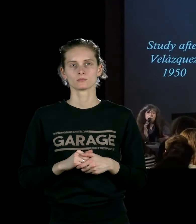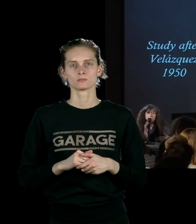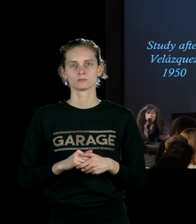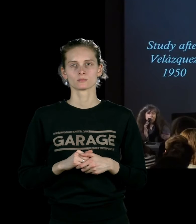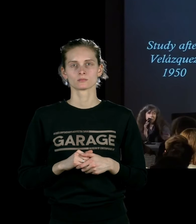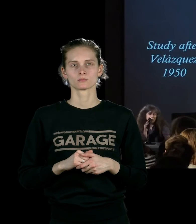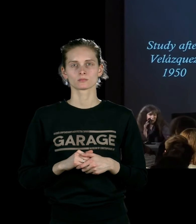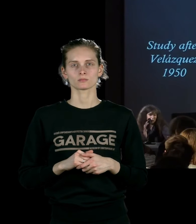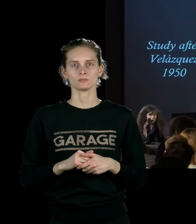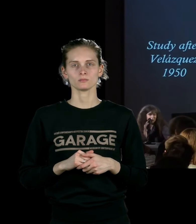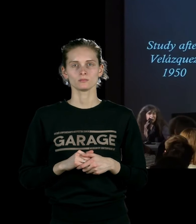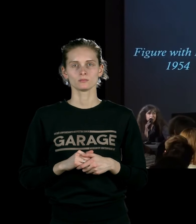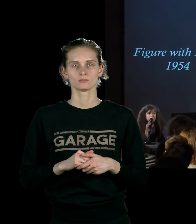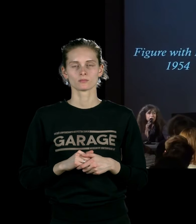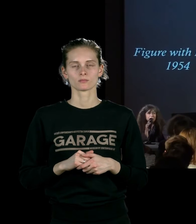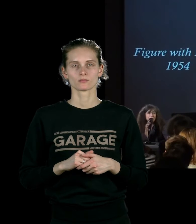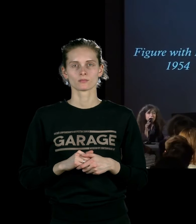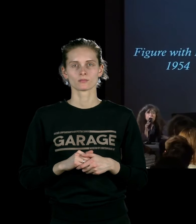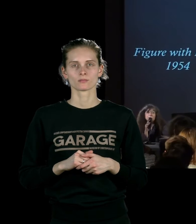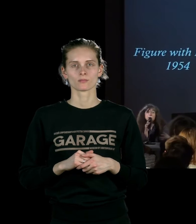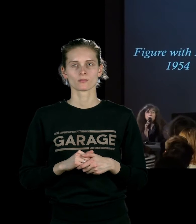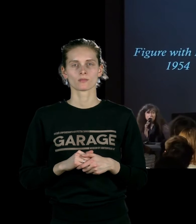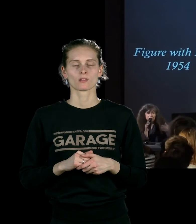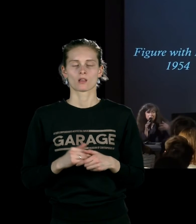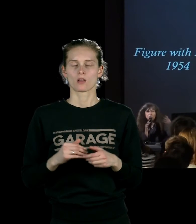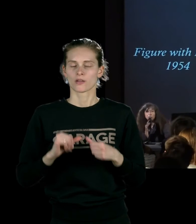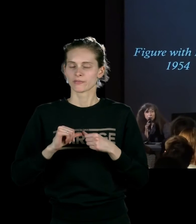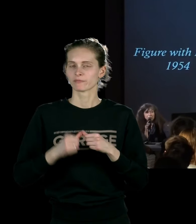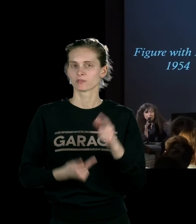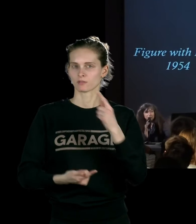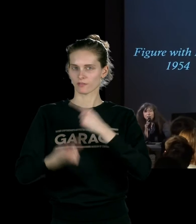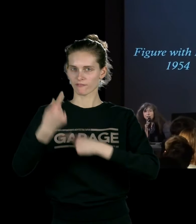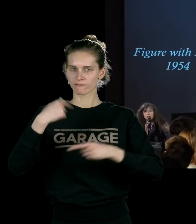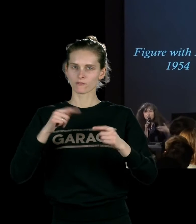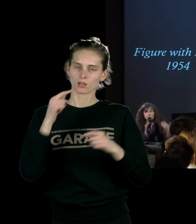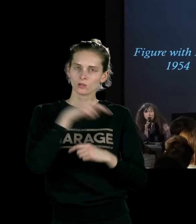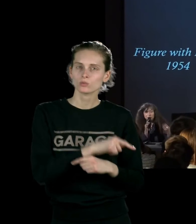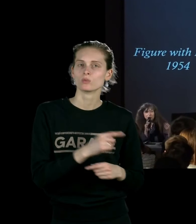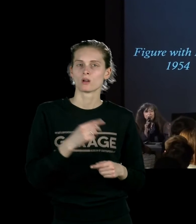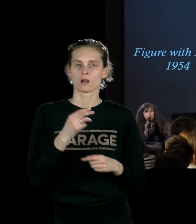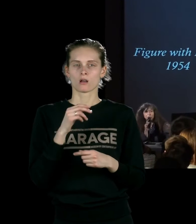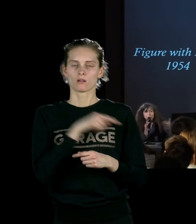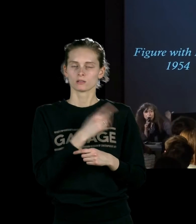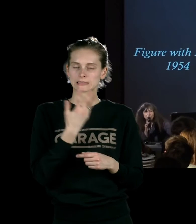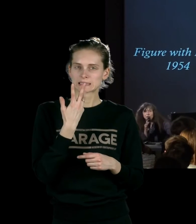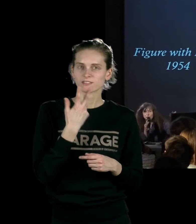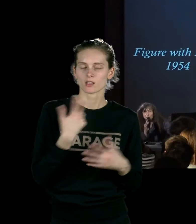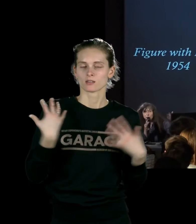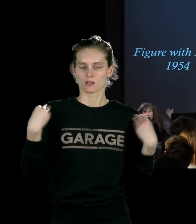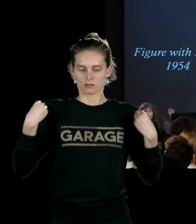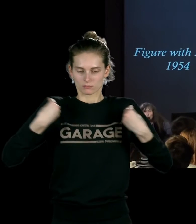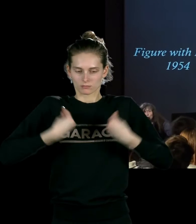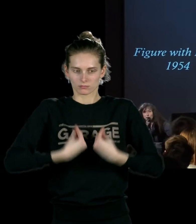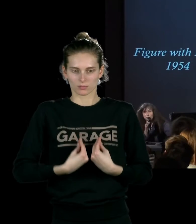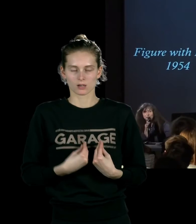И опять-таки возвращался он к ним постоянно, этот цвет этой мантии в конце концов превращается вот в